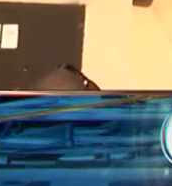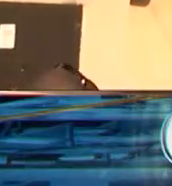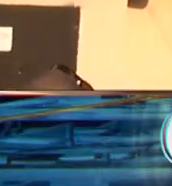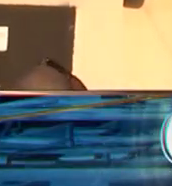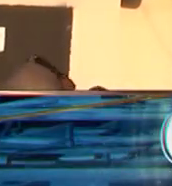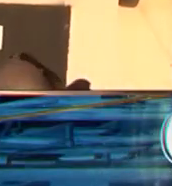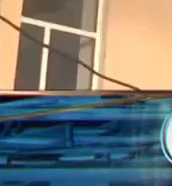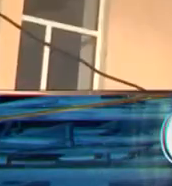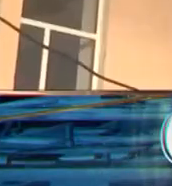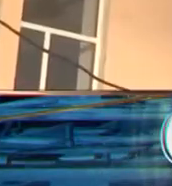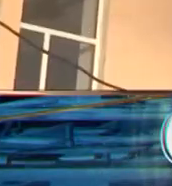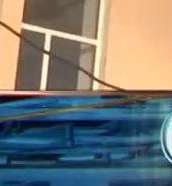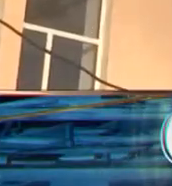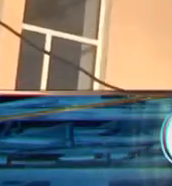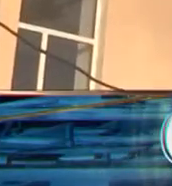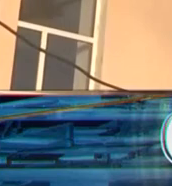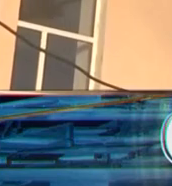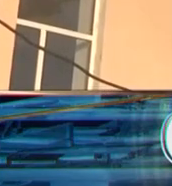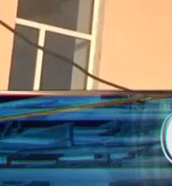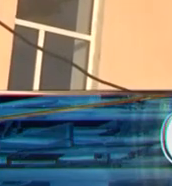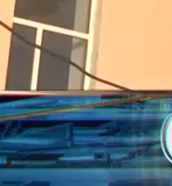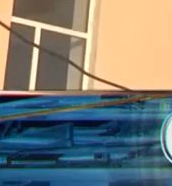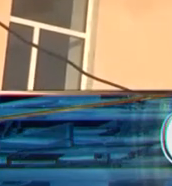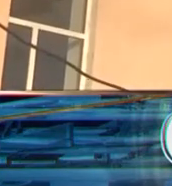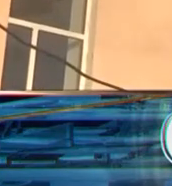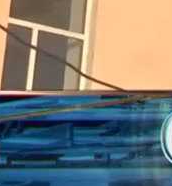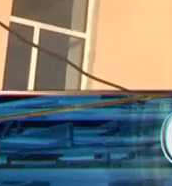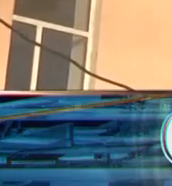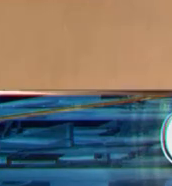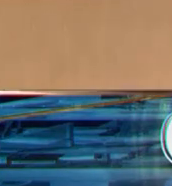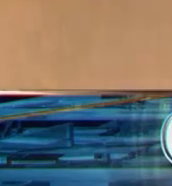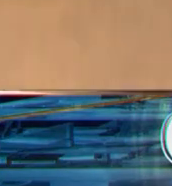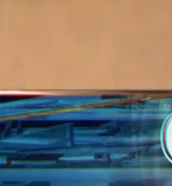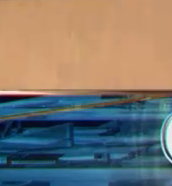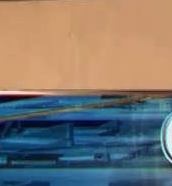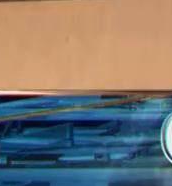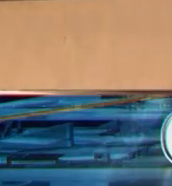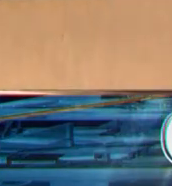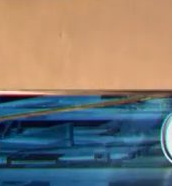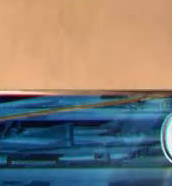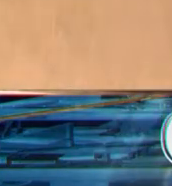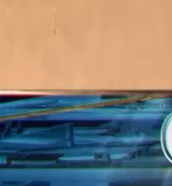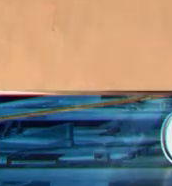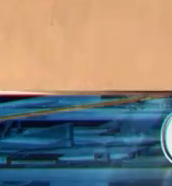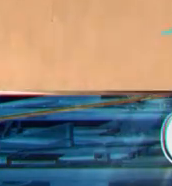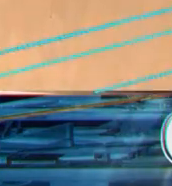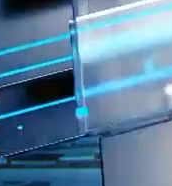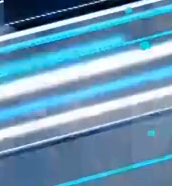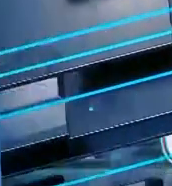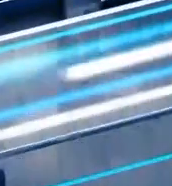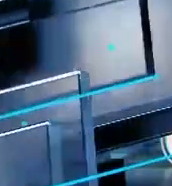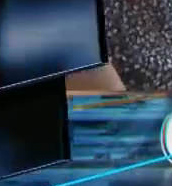Горячая пора. Более 300 пожаров зарегистрировано службами ЧС на территории Алматинской области с начала текущего года.